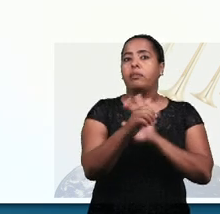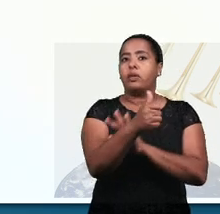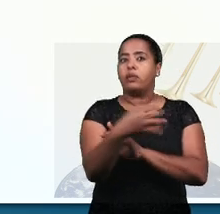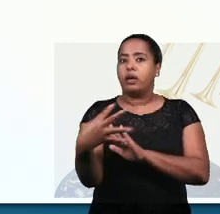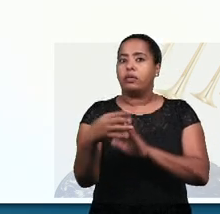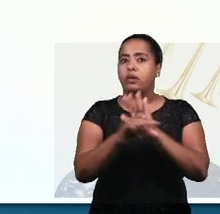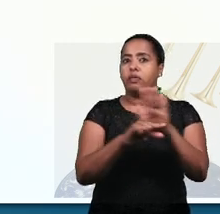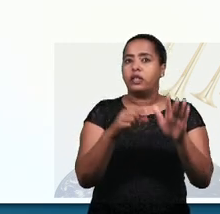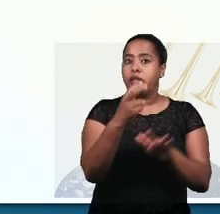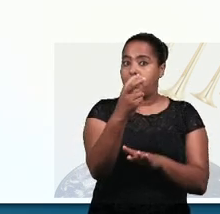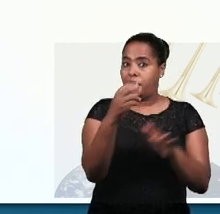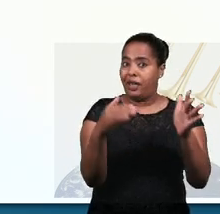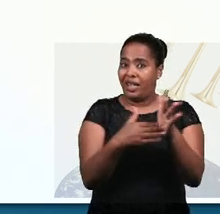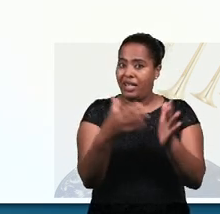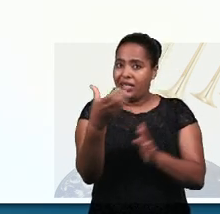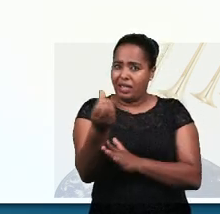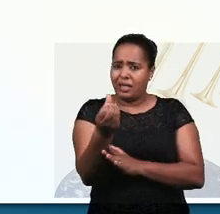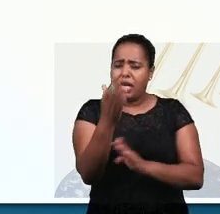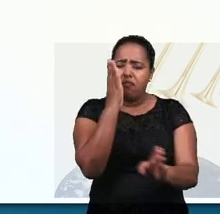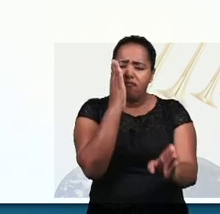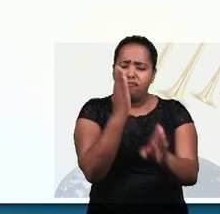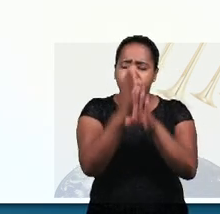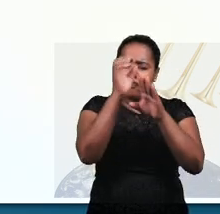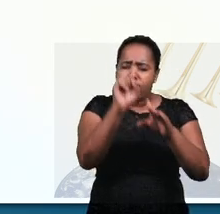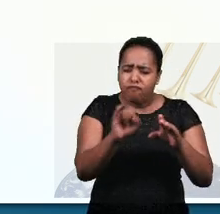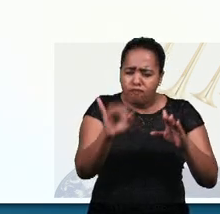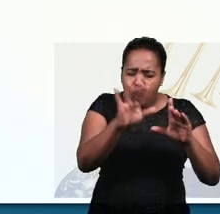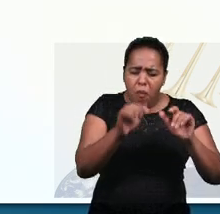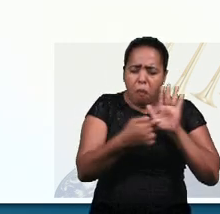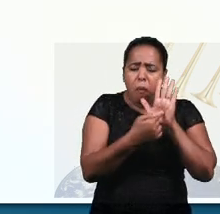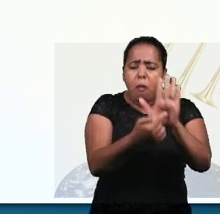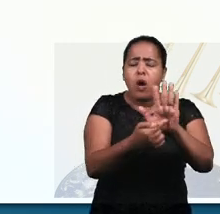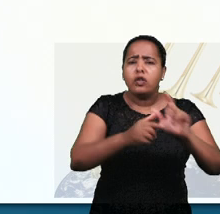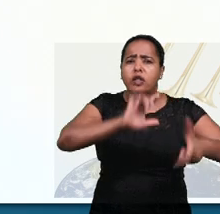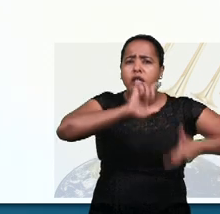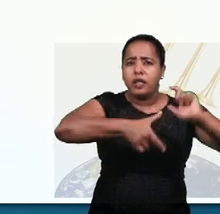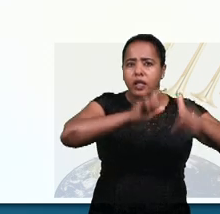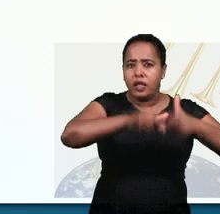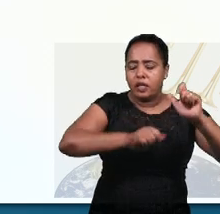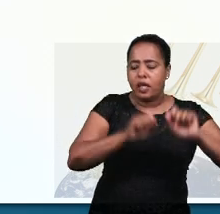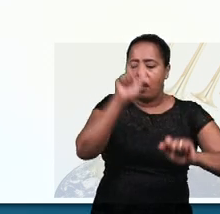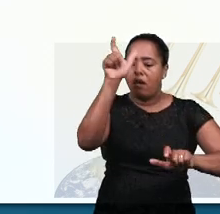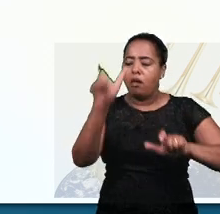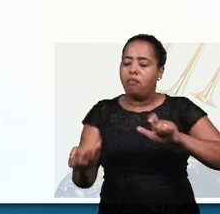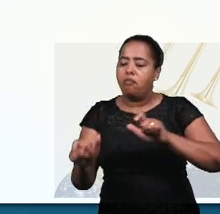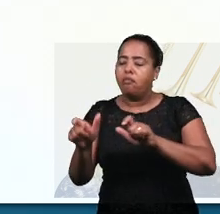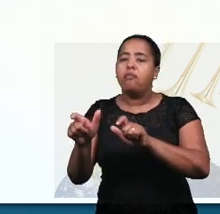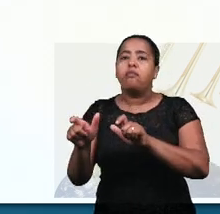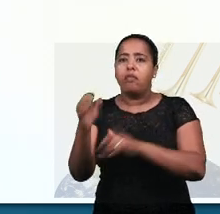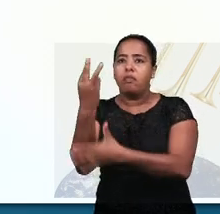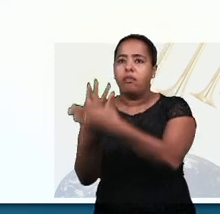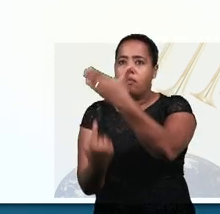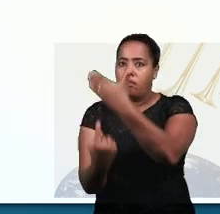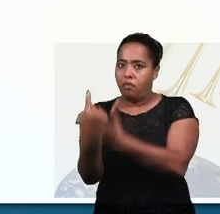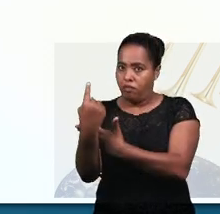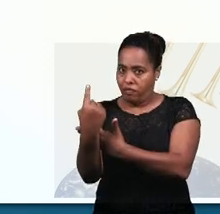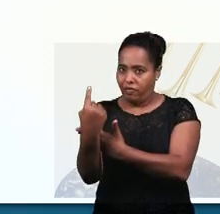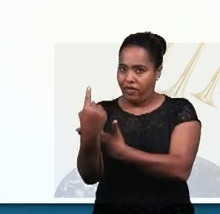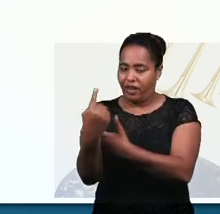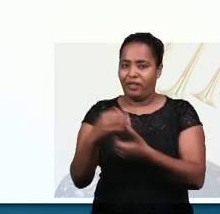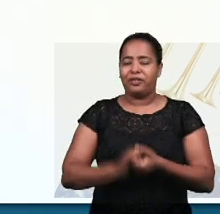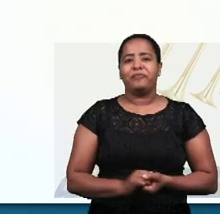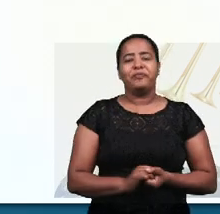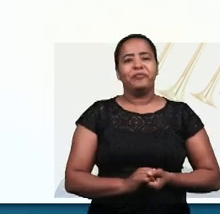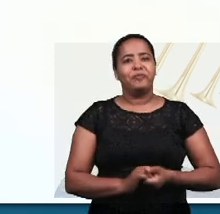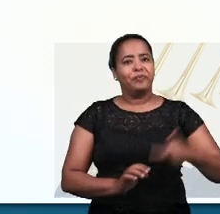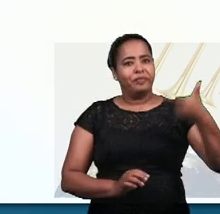et 6, identifiez les figures d'Israël et de la Trinité. Nous allons donc à la deuxième question.